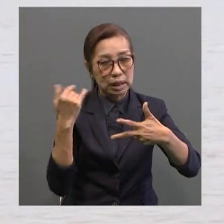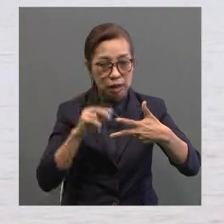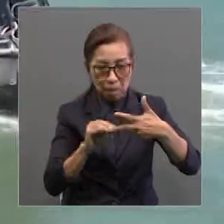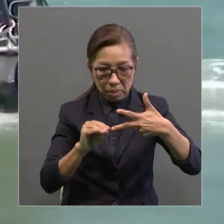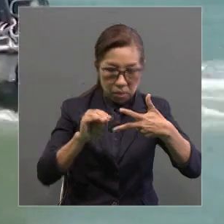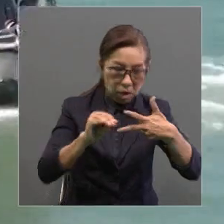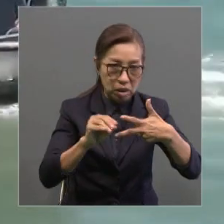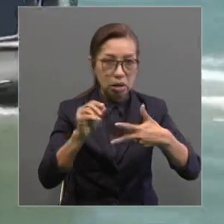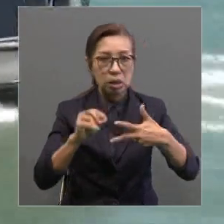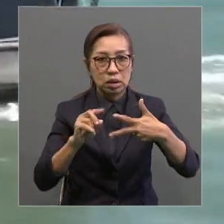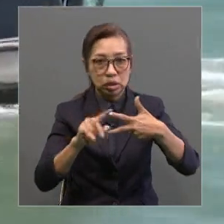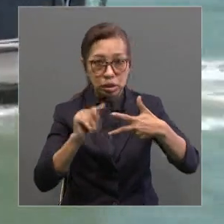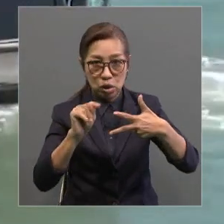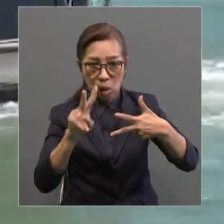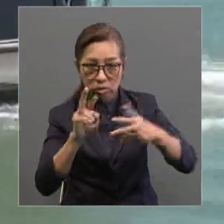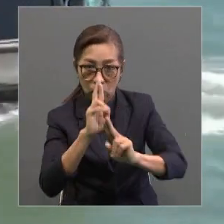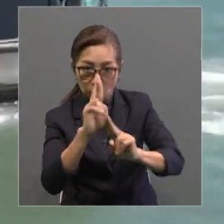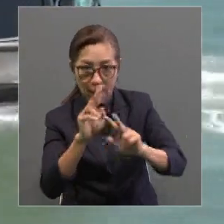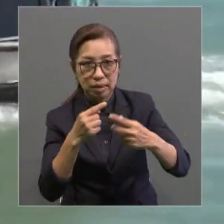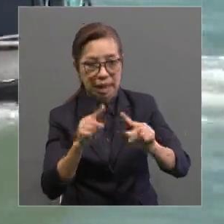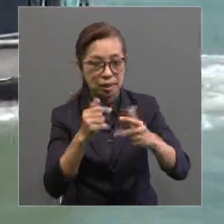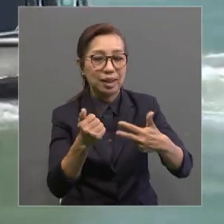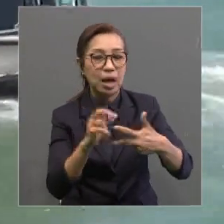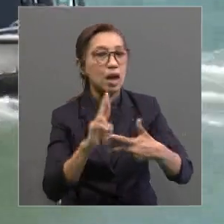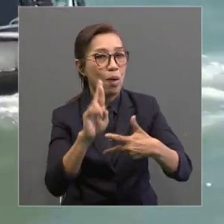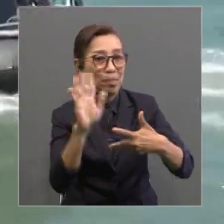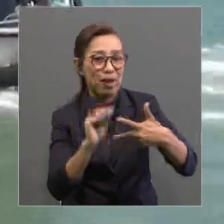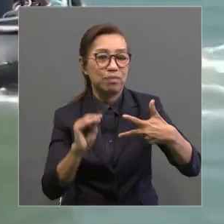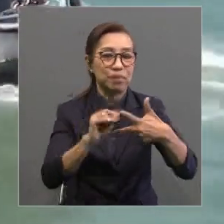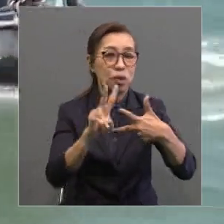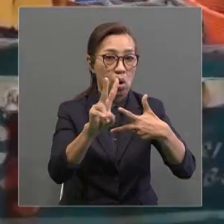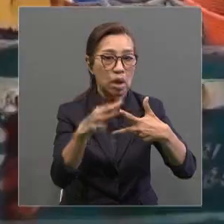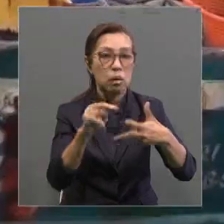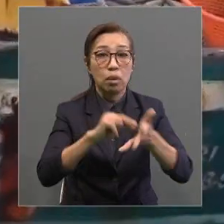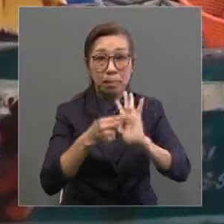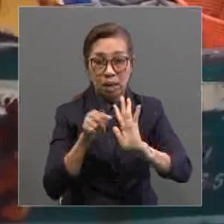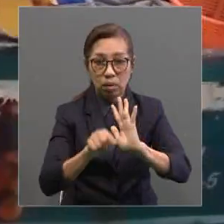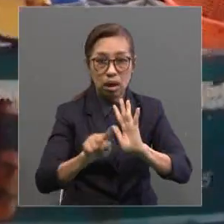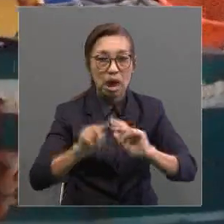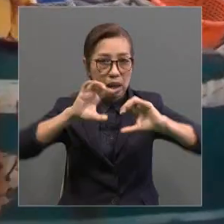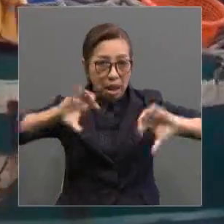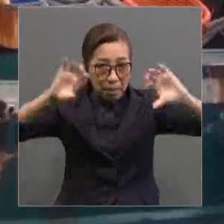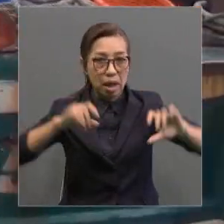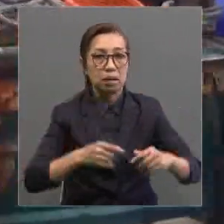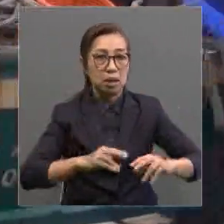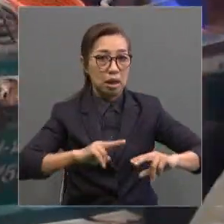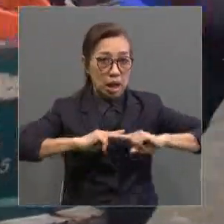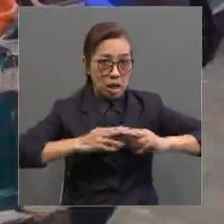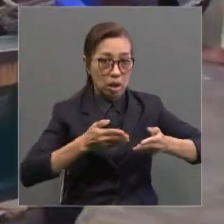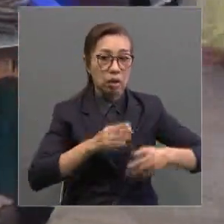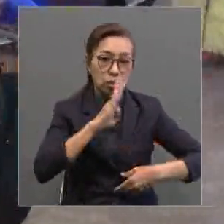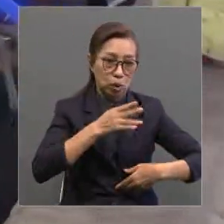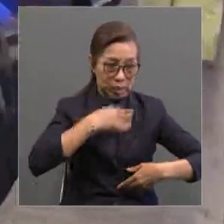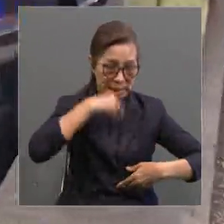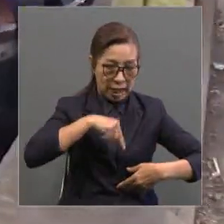สต์หรือเทียร์2ที่ต้องเฝ้าระวังซึ่งสะท้อนให้เห็นถึงความพยายามของรัฐบาลและเอกชนของไทยที่เพิ่มขึ้นหวัง